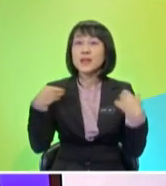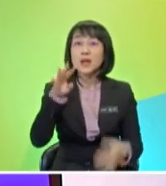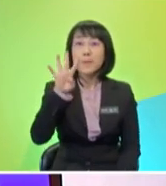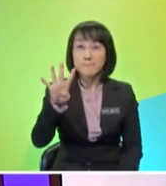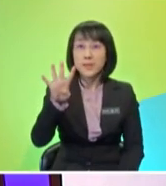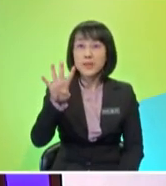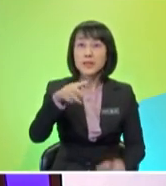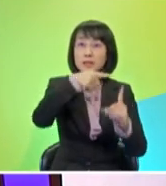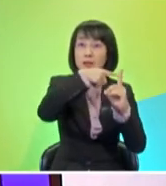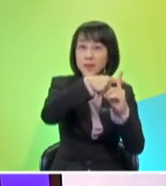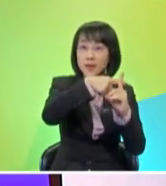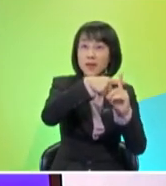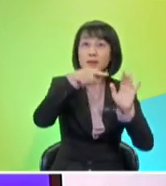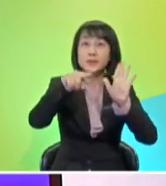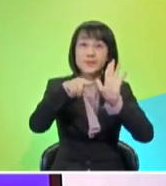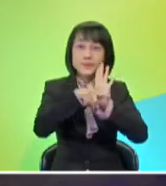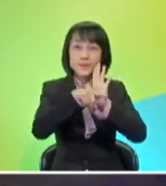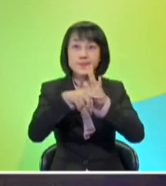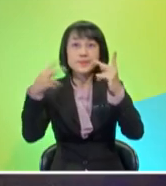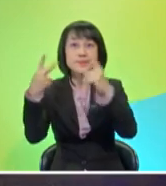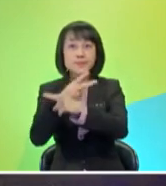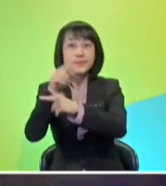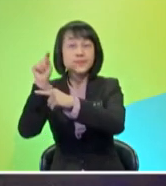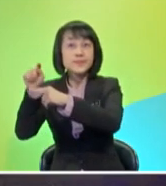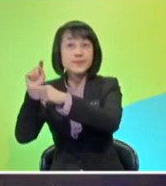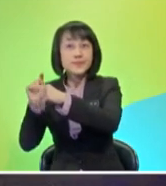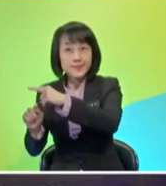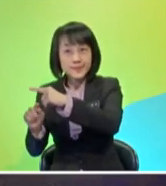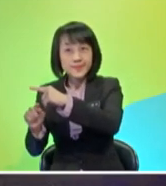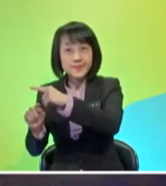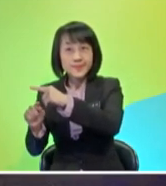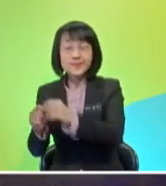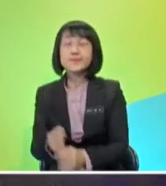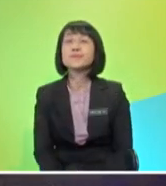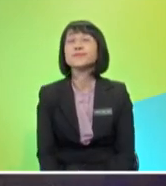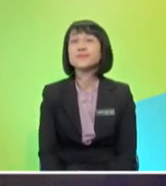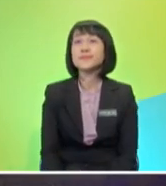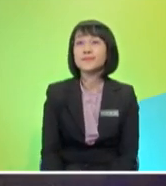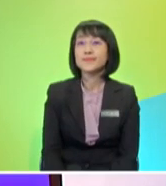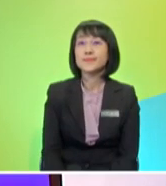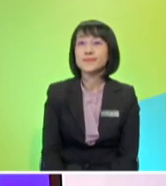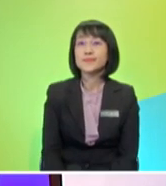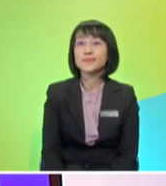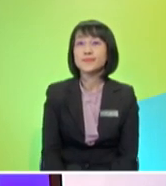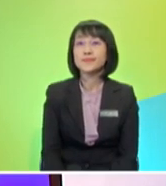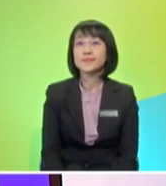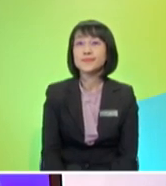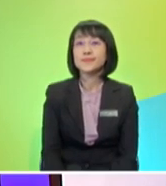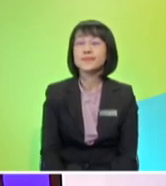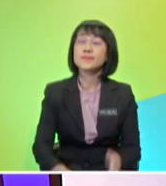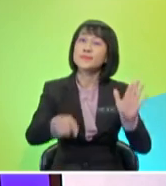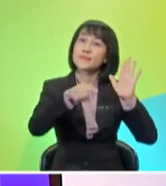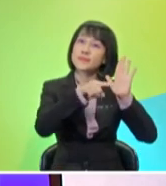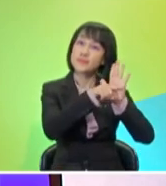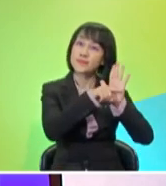di sekolah rendah. Tambah, tolak, darab dan bahagi. Okey. Sebenarnya tolak ni